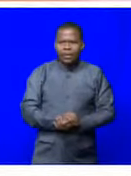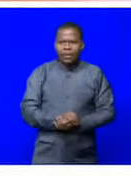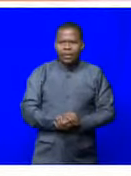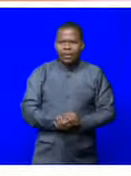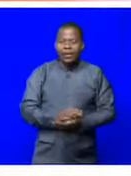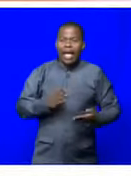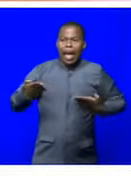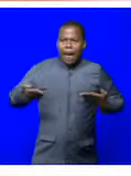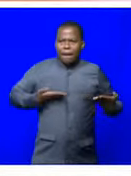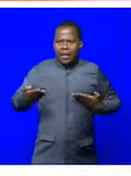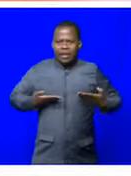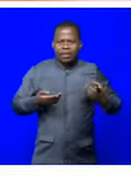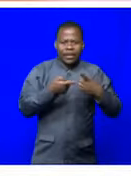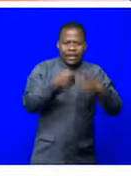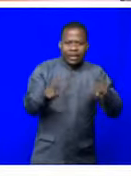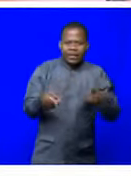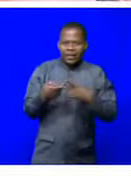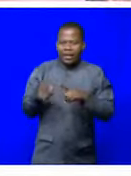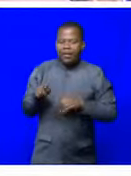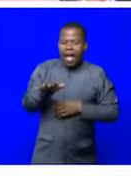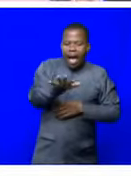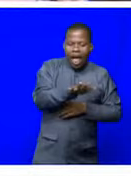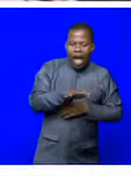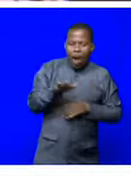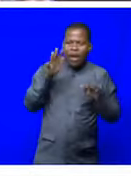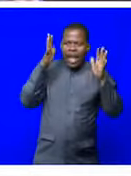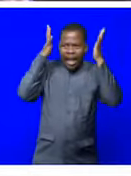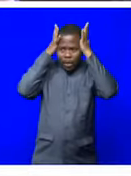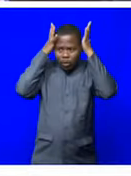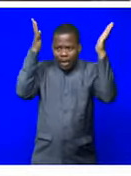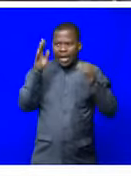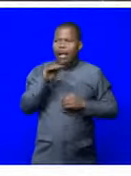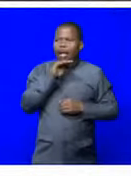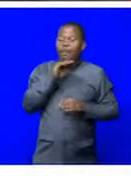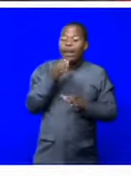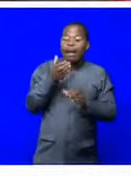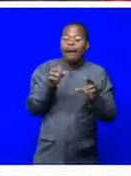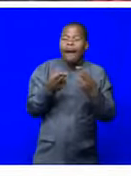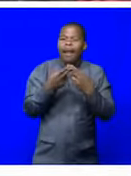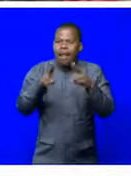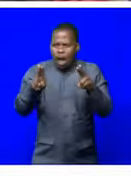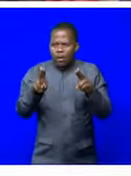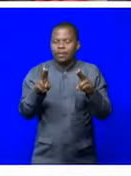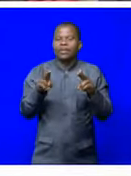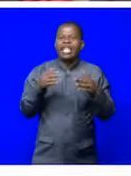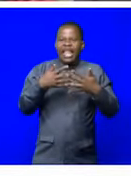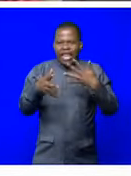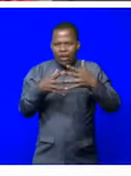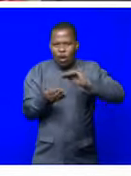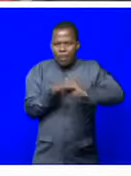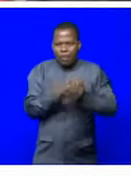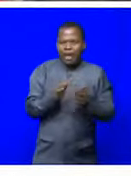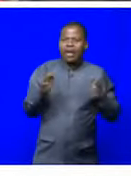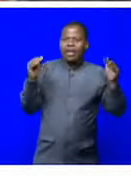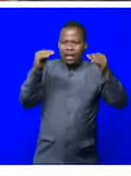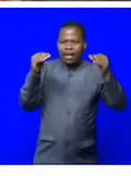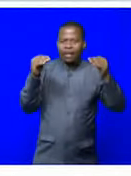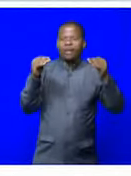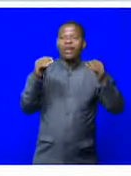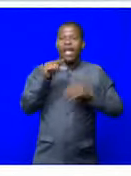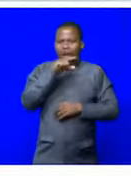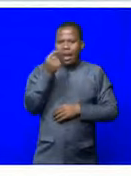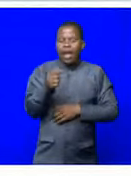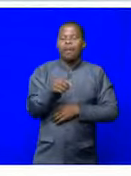Tinkampani takuleli angeke kusadzingeka ukuthi tiye emaveni abomakhelwane uma tidzinga lizinga lempahla lelingu ISO